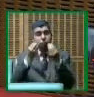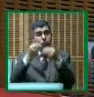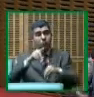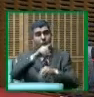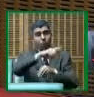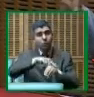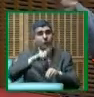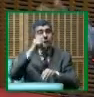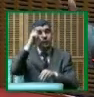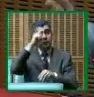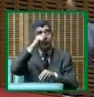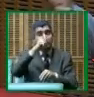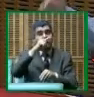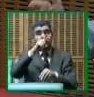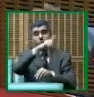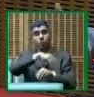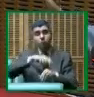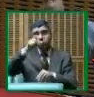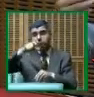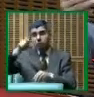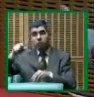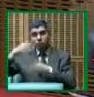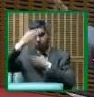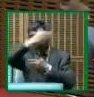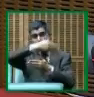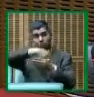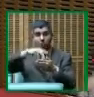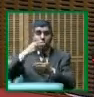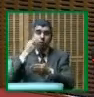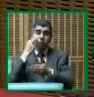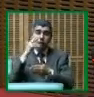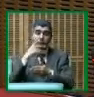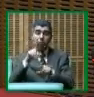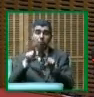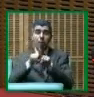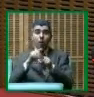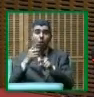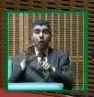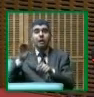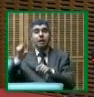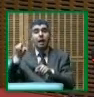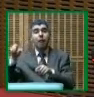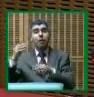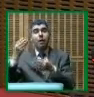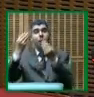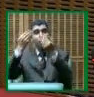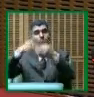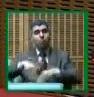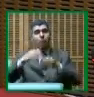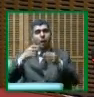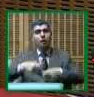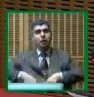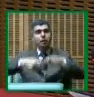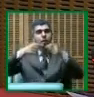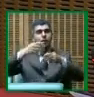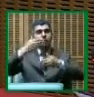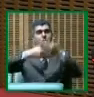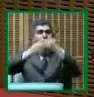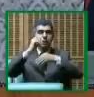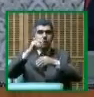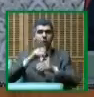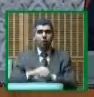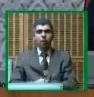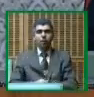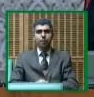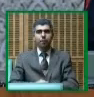التي أصبحت تشكل خطرا على المواطنين، كما تابعنا كما أشرنا إلى ذلك بالنسبة لما حصل بمدينة الدار البيضاء.